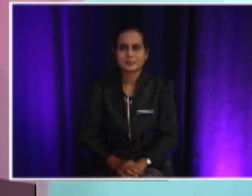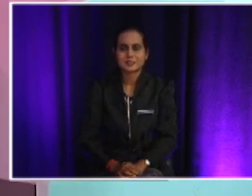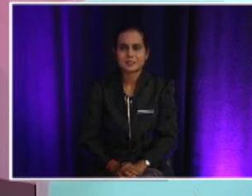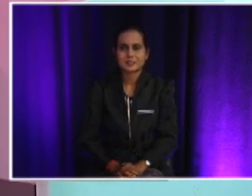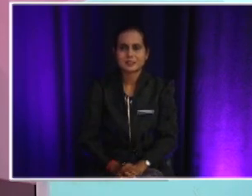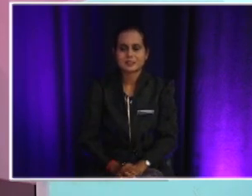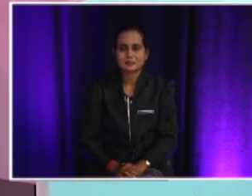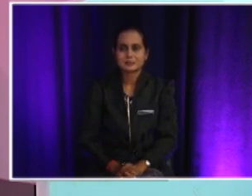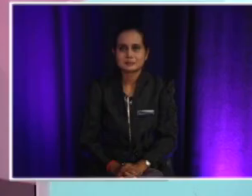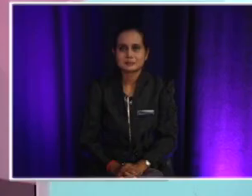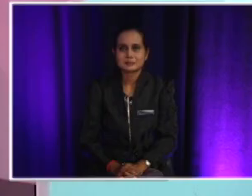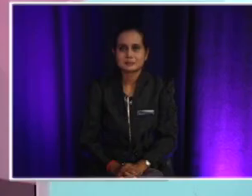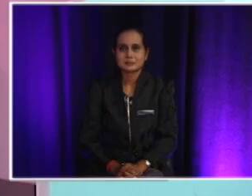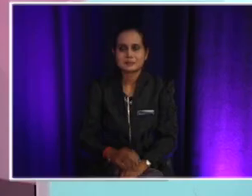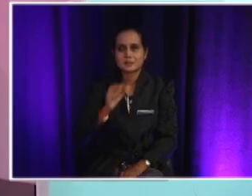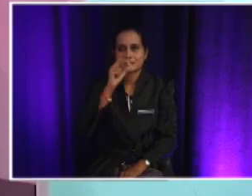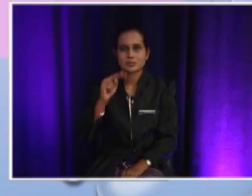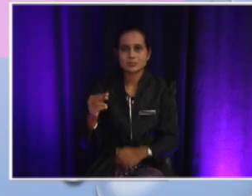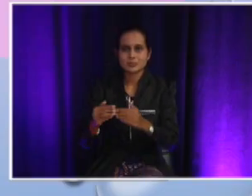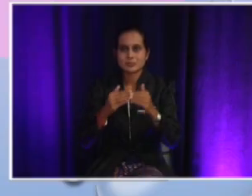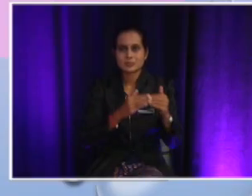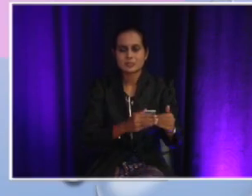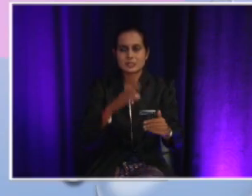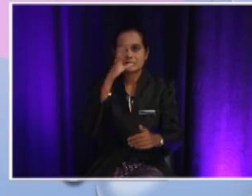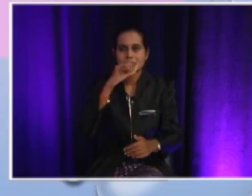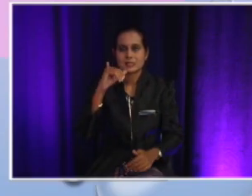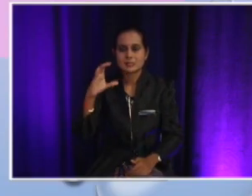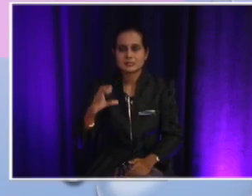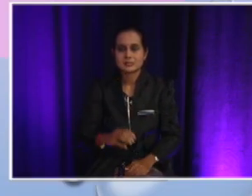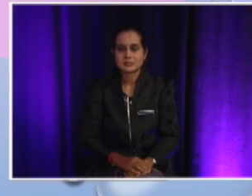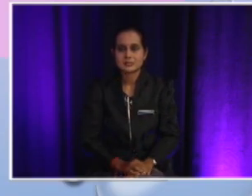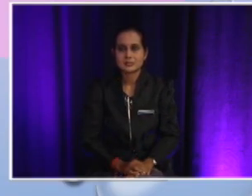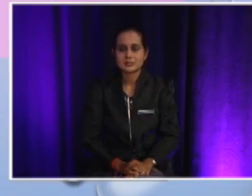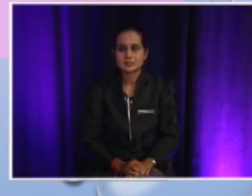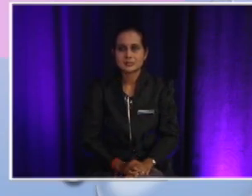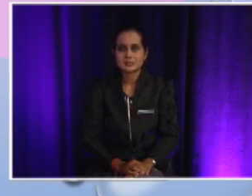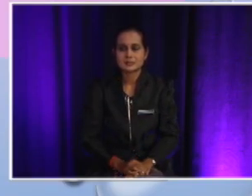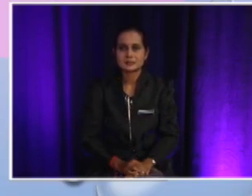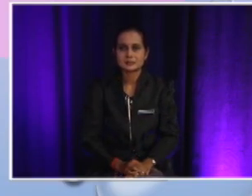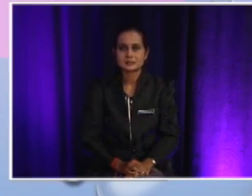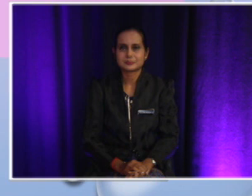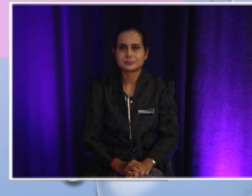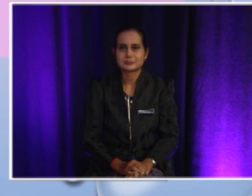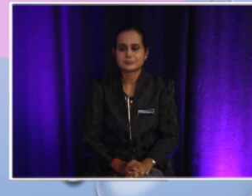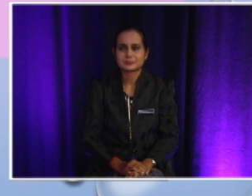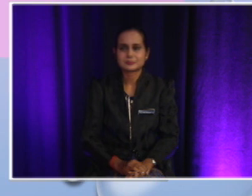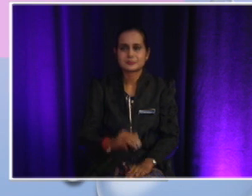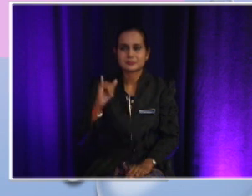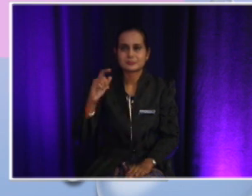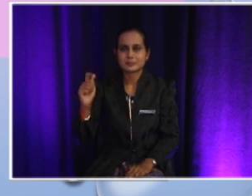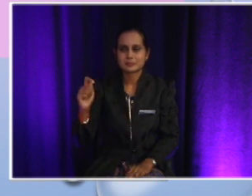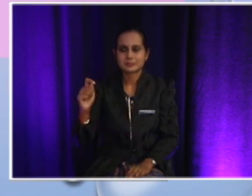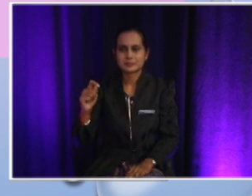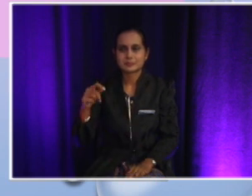betul. Okey, so soalan seterusnya kita nak cari IB. IB sama dengan IC per beta. Okey, IC